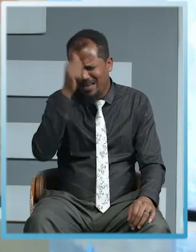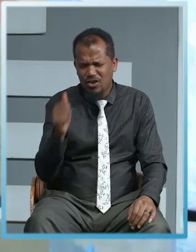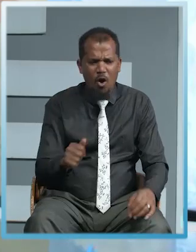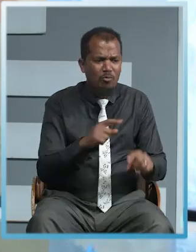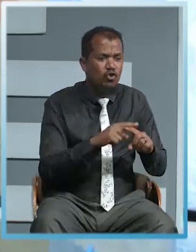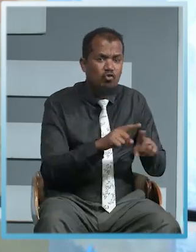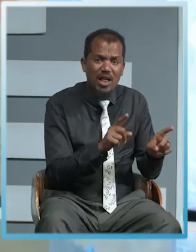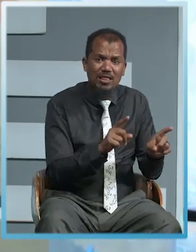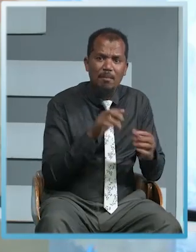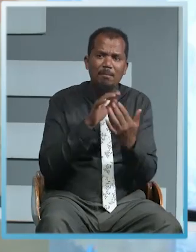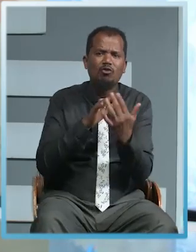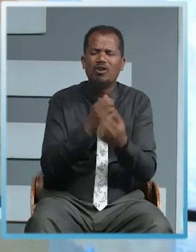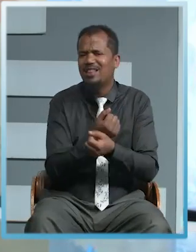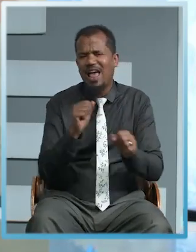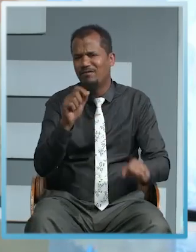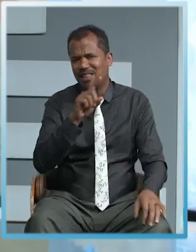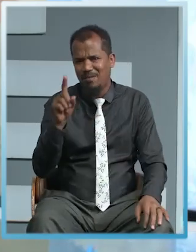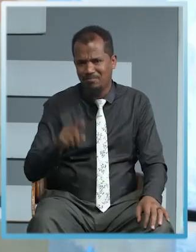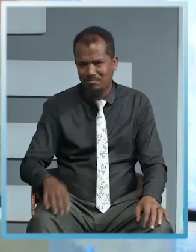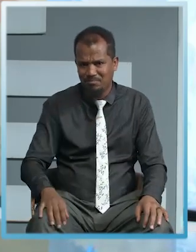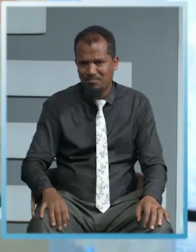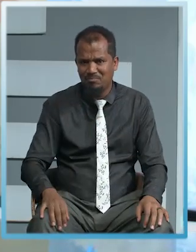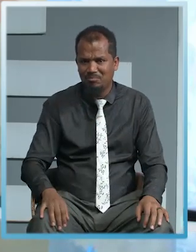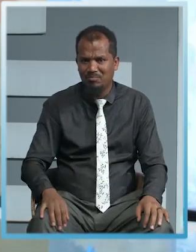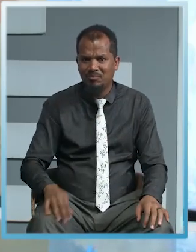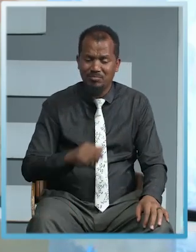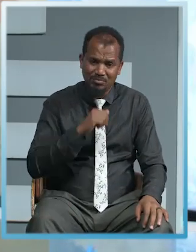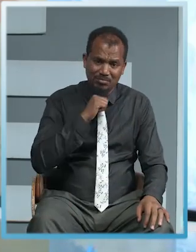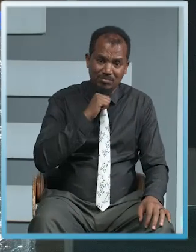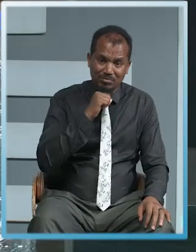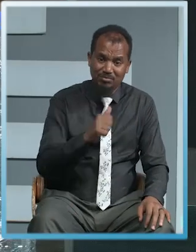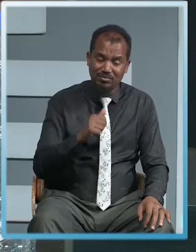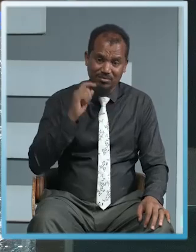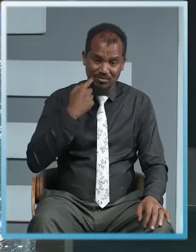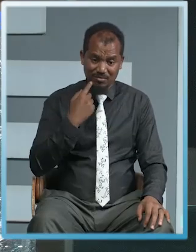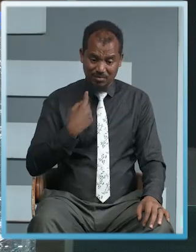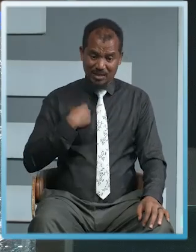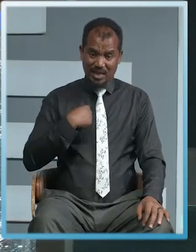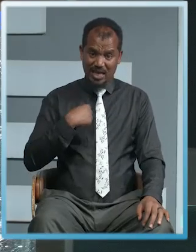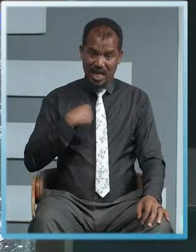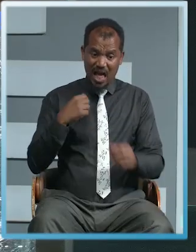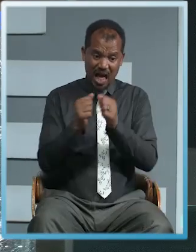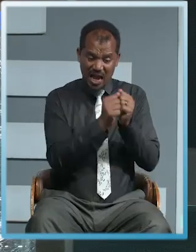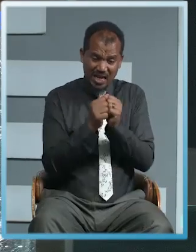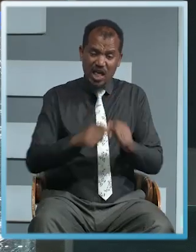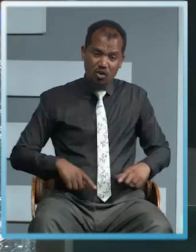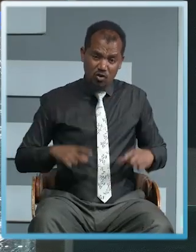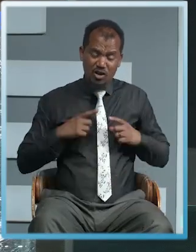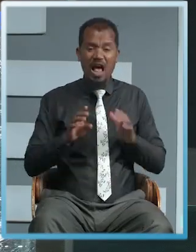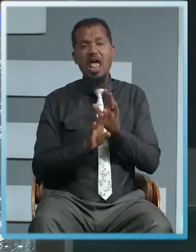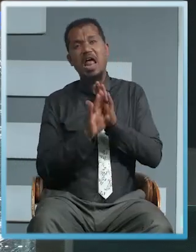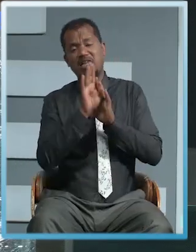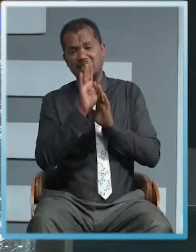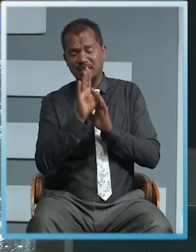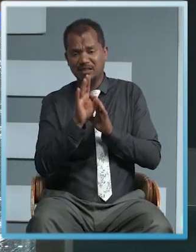አይነት ልዩነታችን በጦርነት አይፈታም። አይደለም እንኳን የኛ አንድ ላይ የኖርን